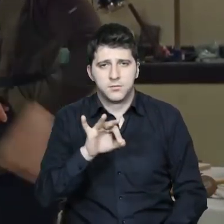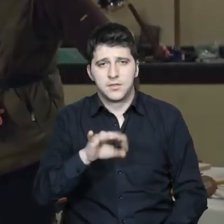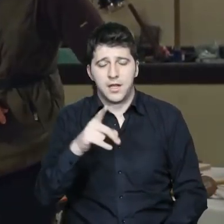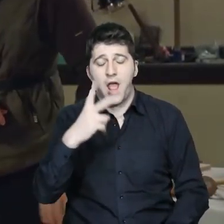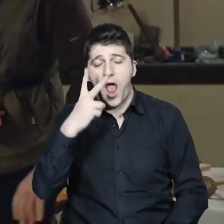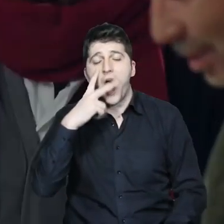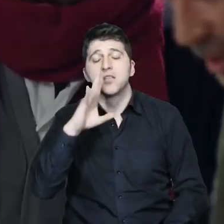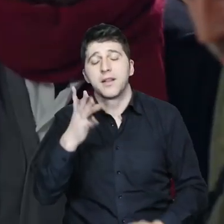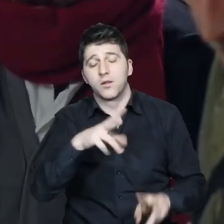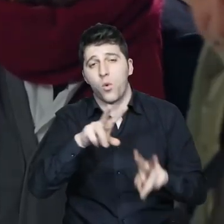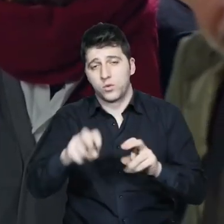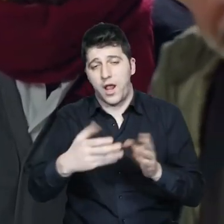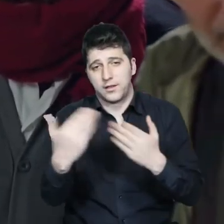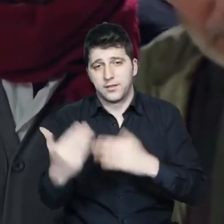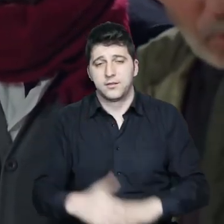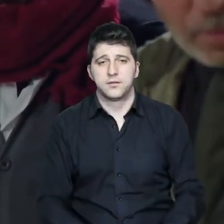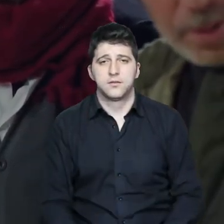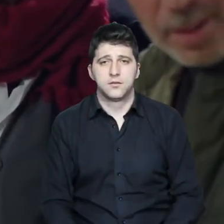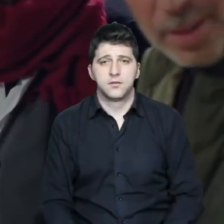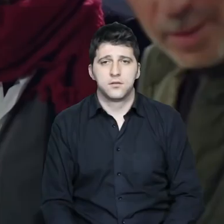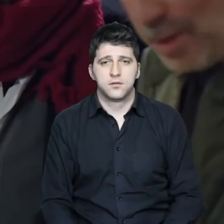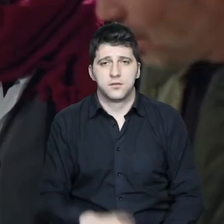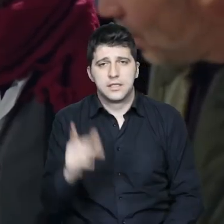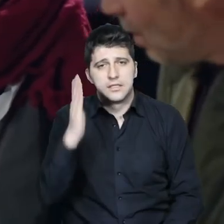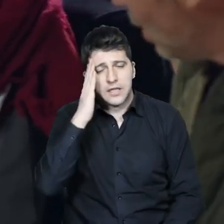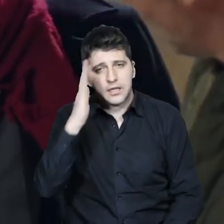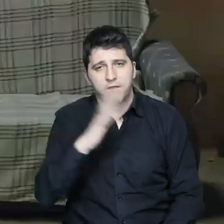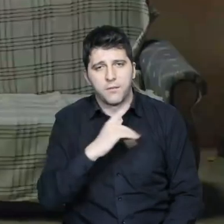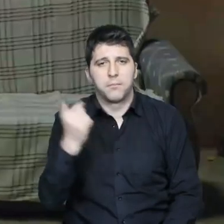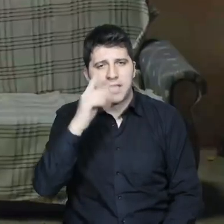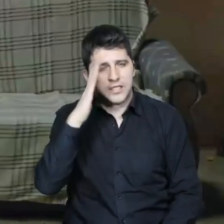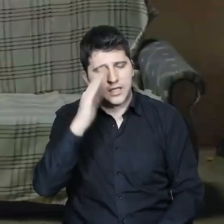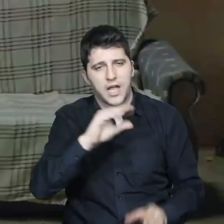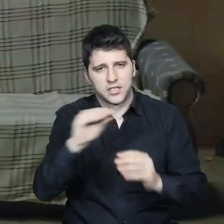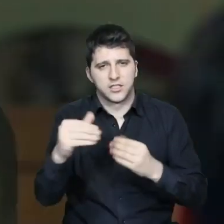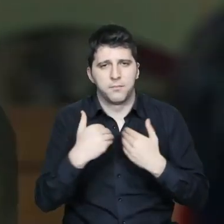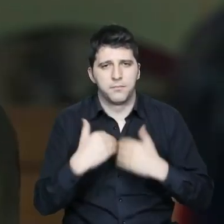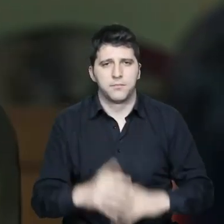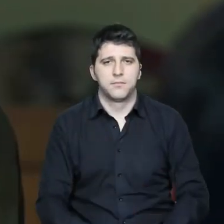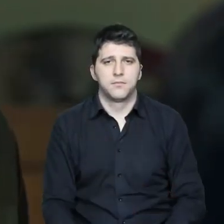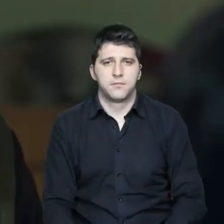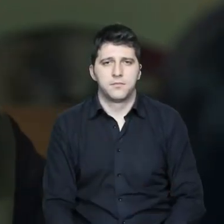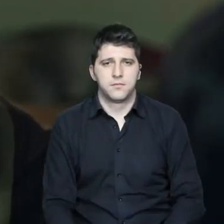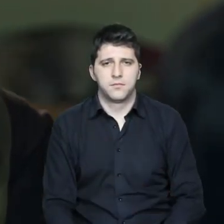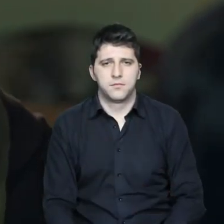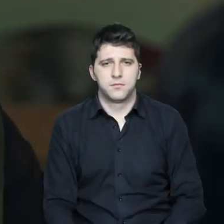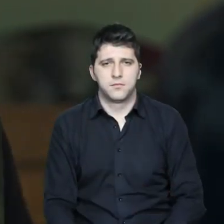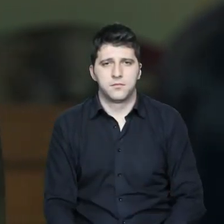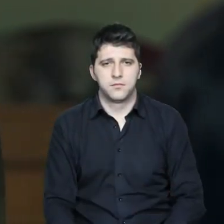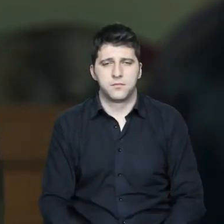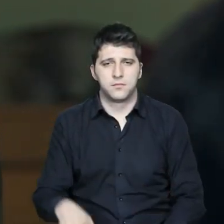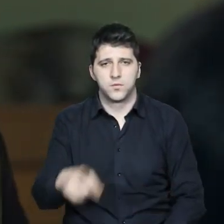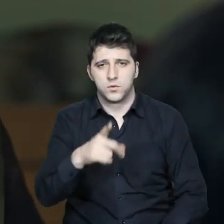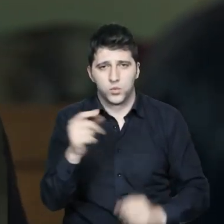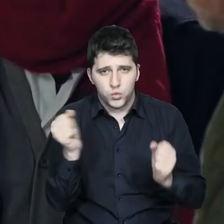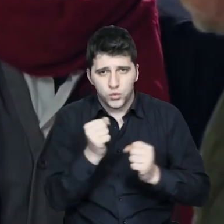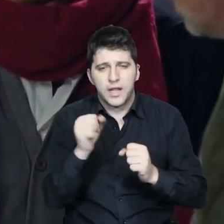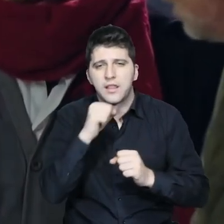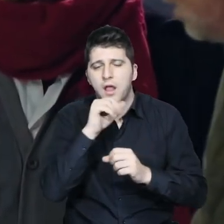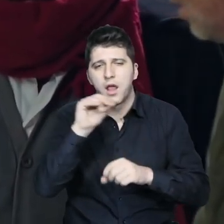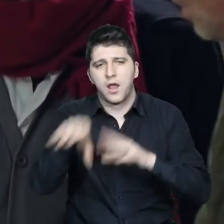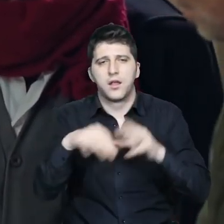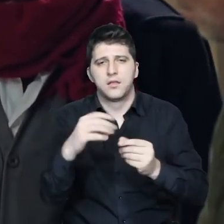ağlaşmadan hadi geçin şuraya. Orada bir tane yatak var. Ben bir tane daha getireceğim çocuklar. Üşürseniz de tahtaları kullanırsınız,